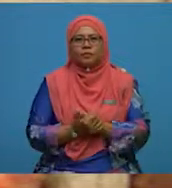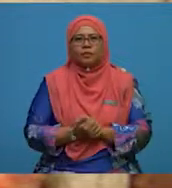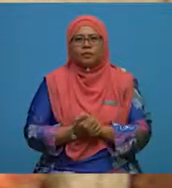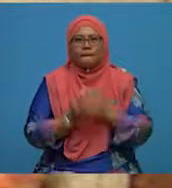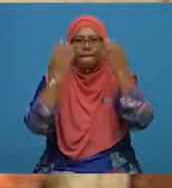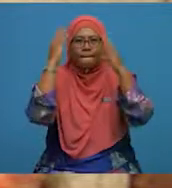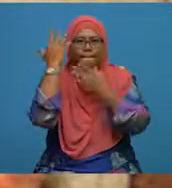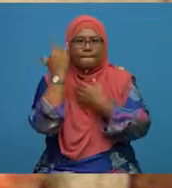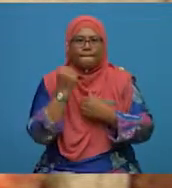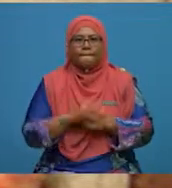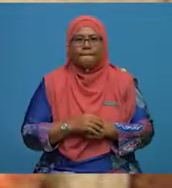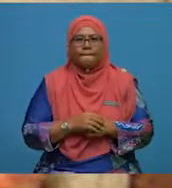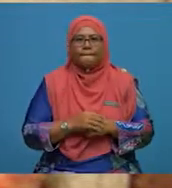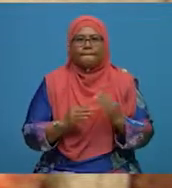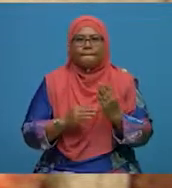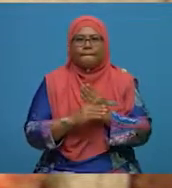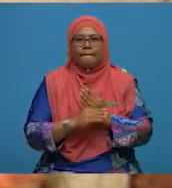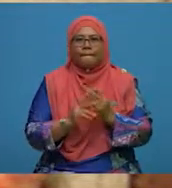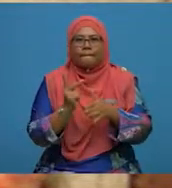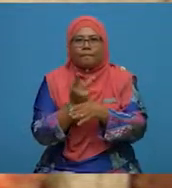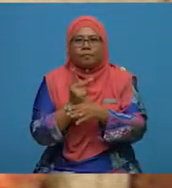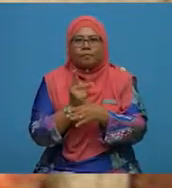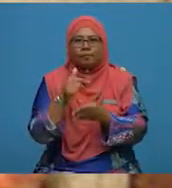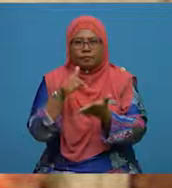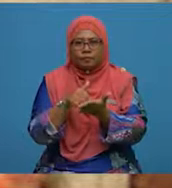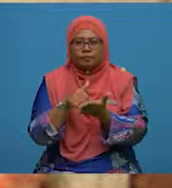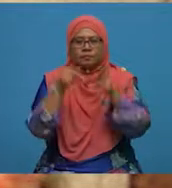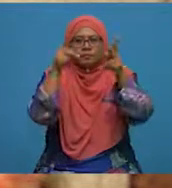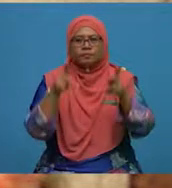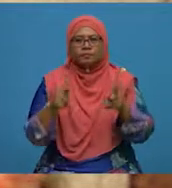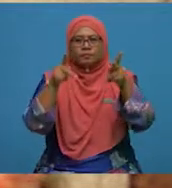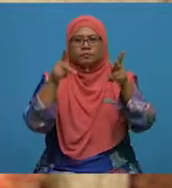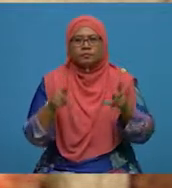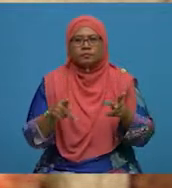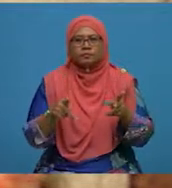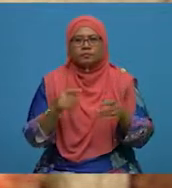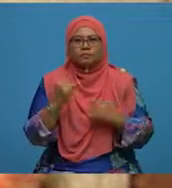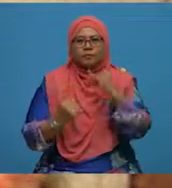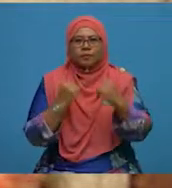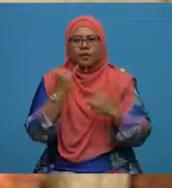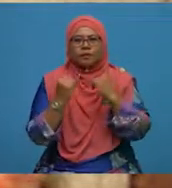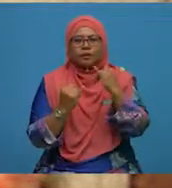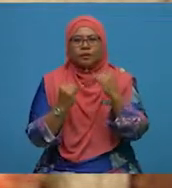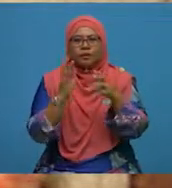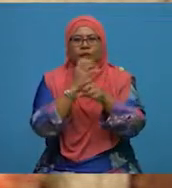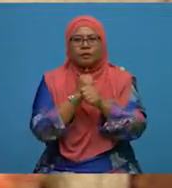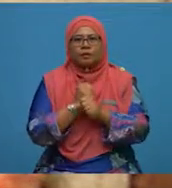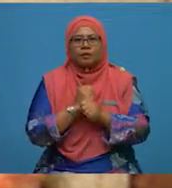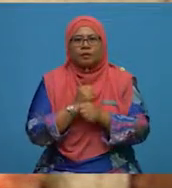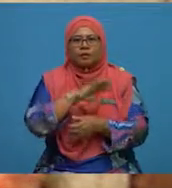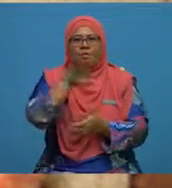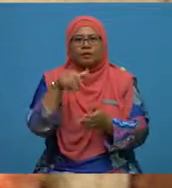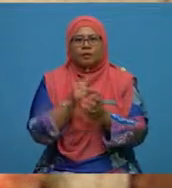Cikgu berharap melalui perkongsian ini, pelajar-pelajar berjaya mencapai